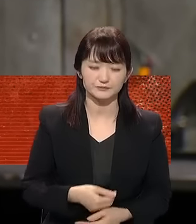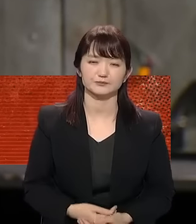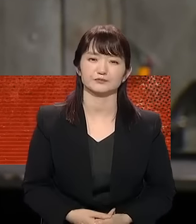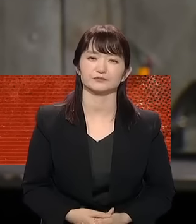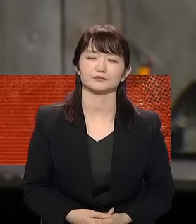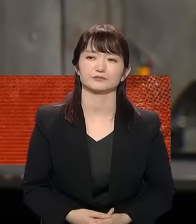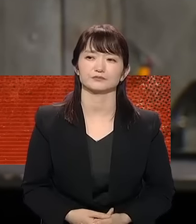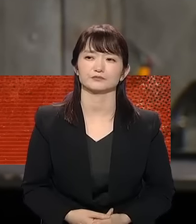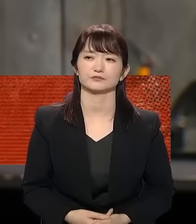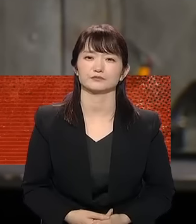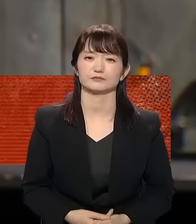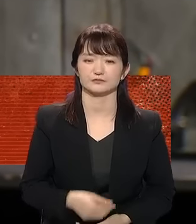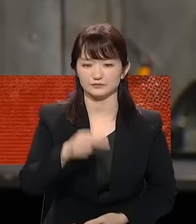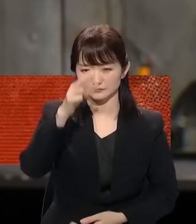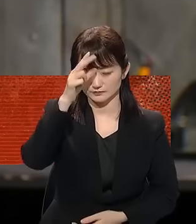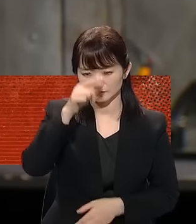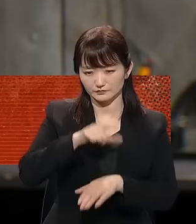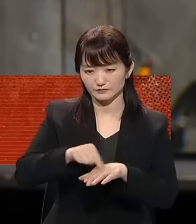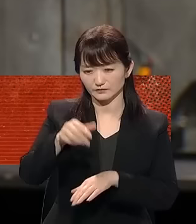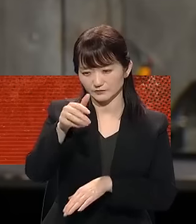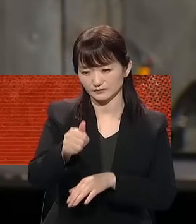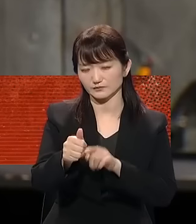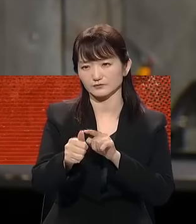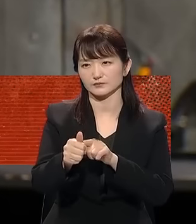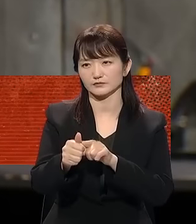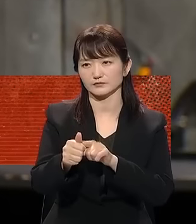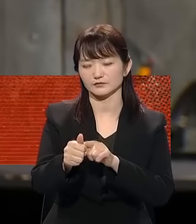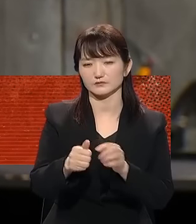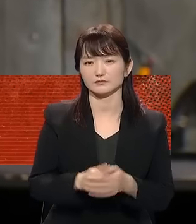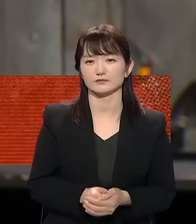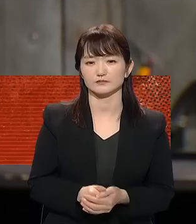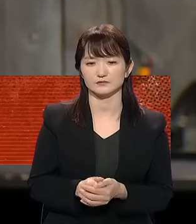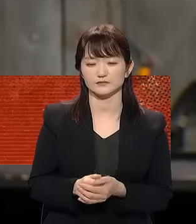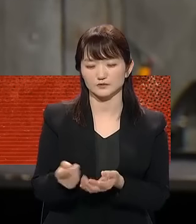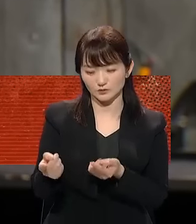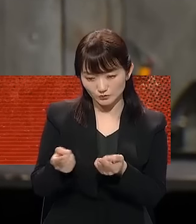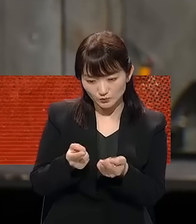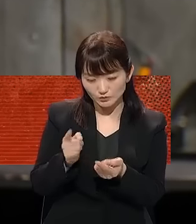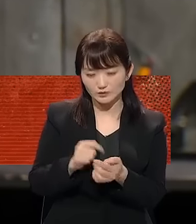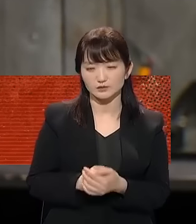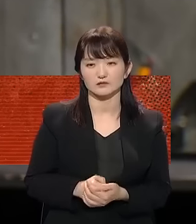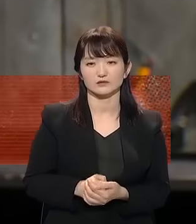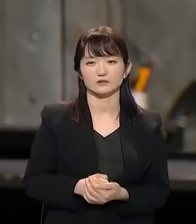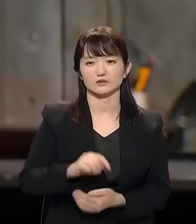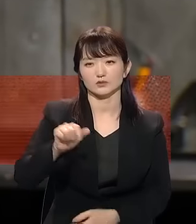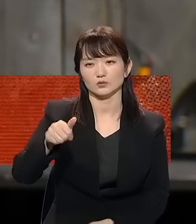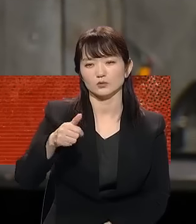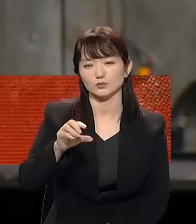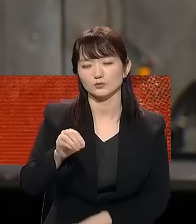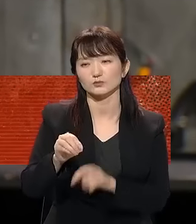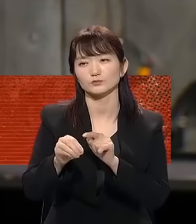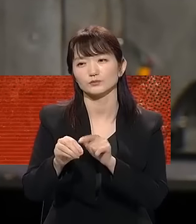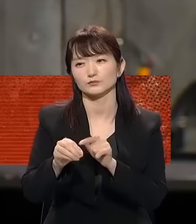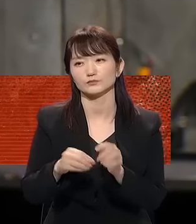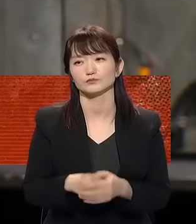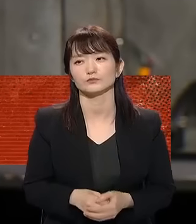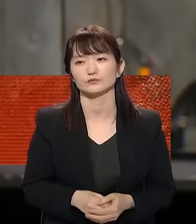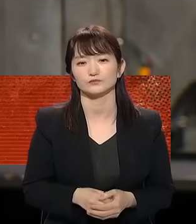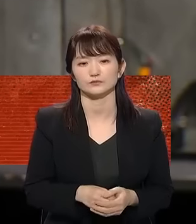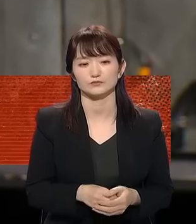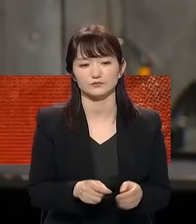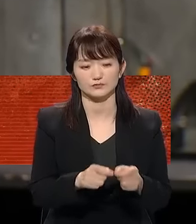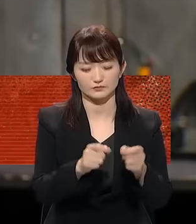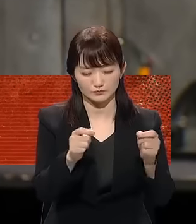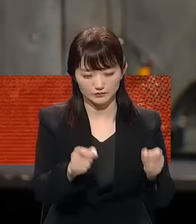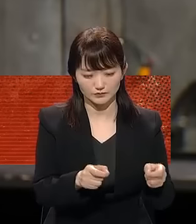그리고 이제이 지구대장이 이제 중간에서 좀 뭔가 합의를 하기 위해서 한 500만 원 정도 그것도 이제 그 동료들이 다 돈을